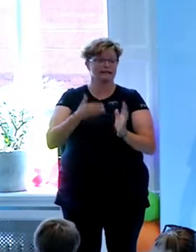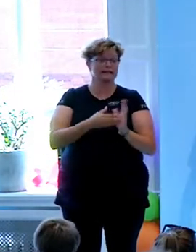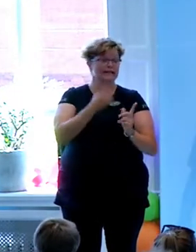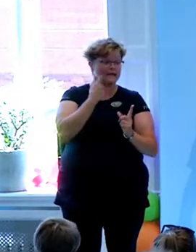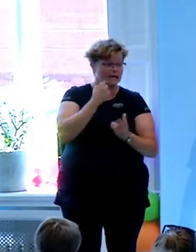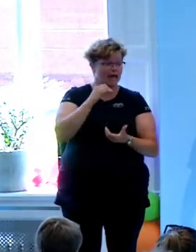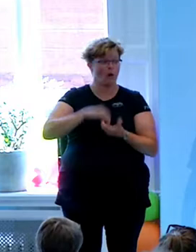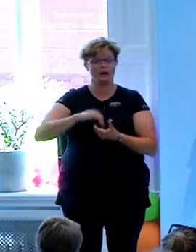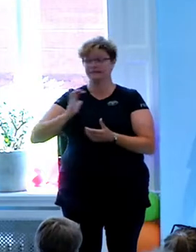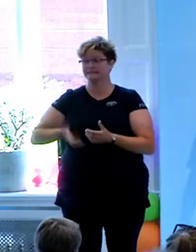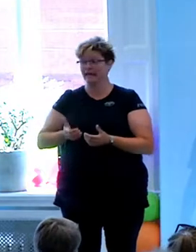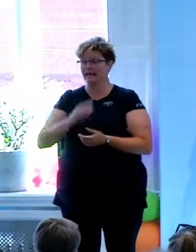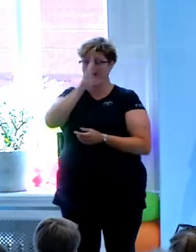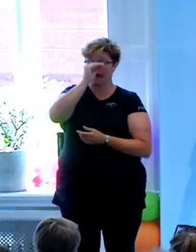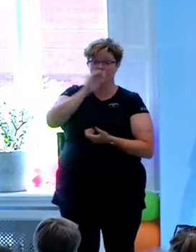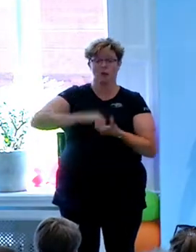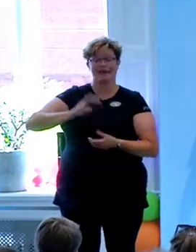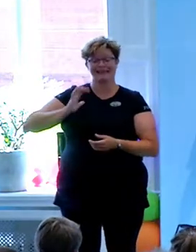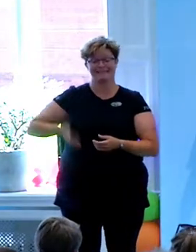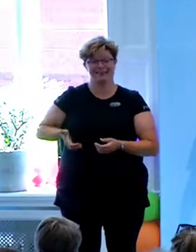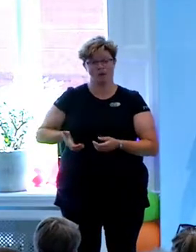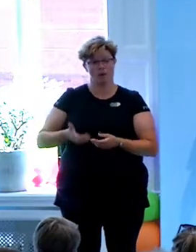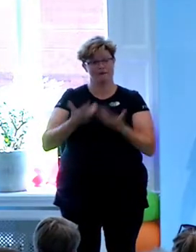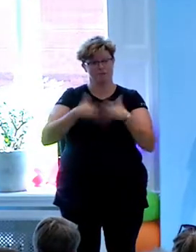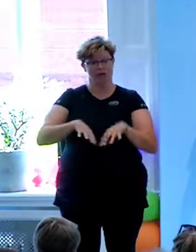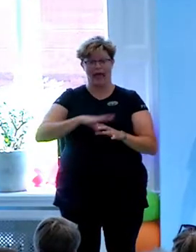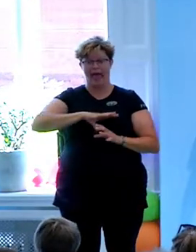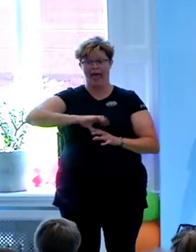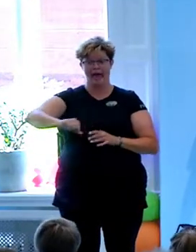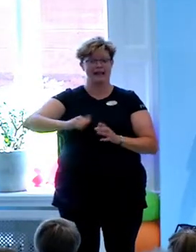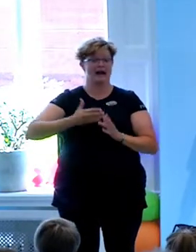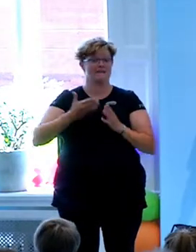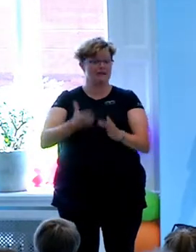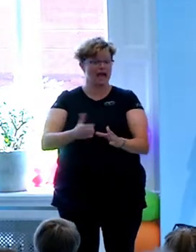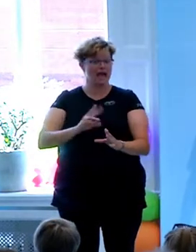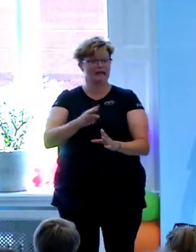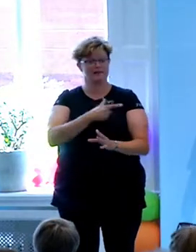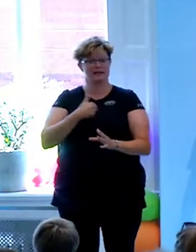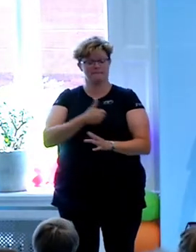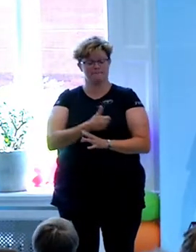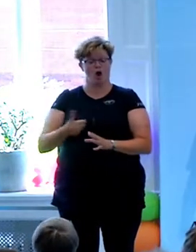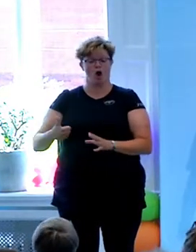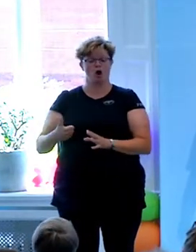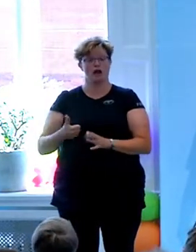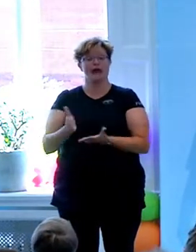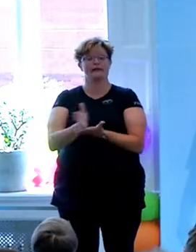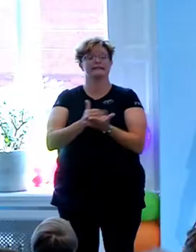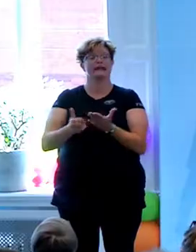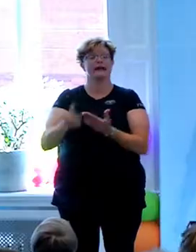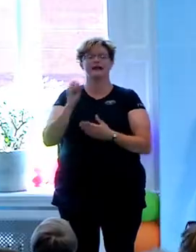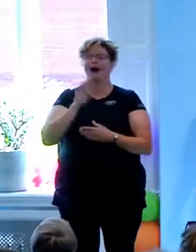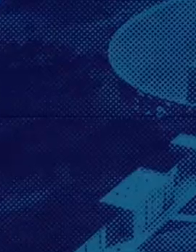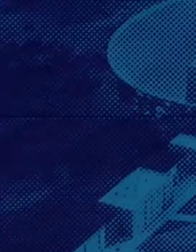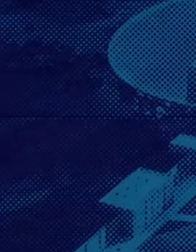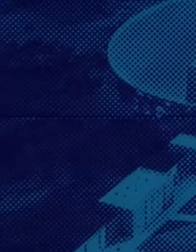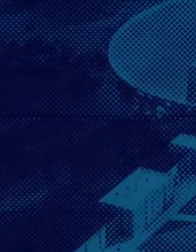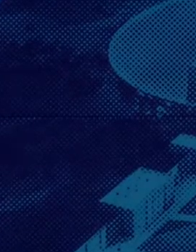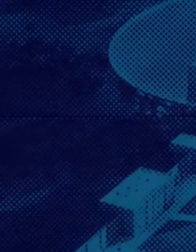och tjejer, män och kvinnor, funkar hela vägen? Eller tar vi bara och delar på det i